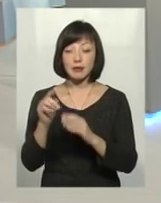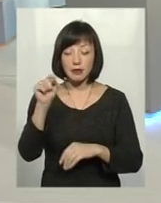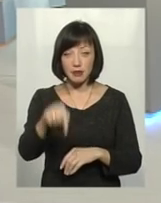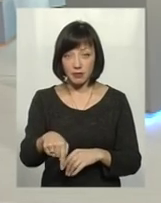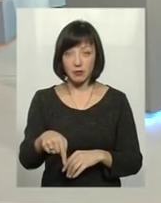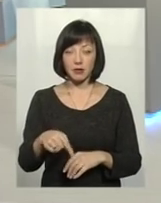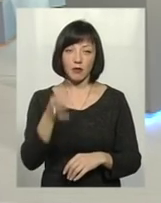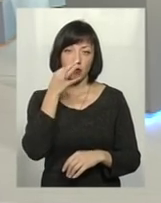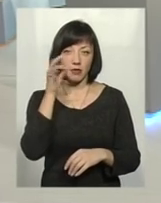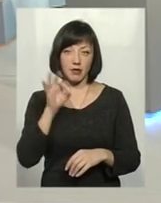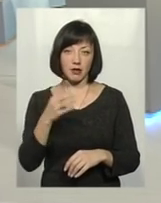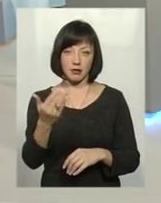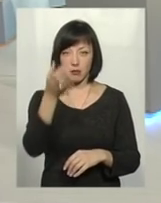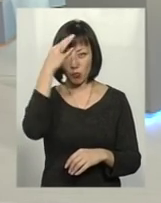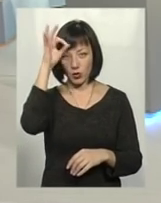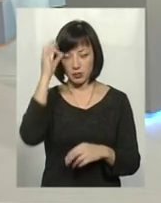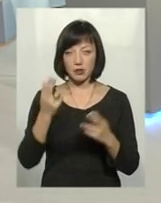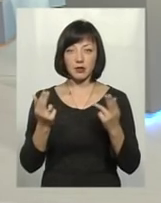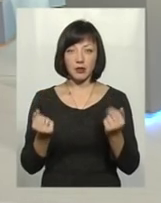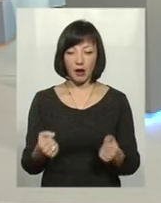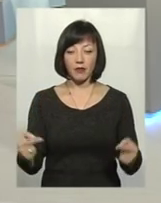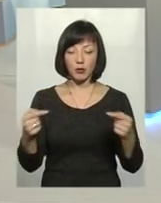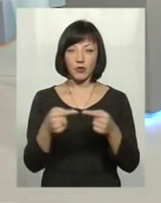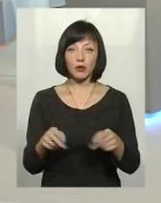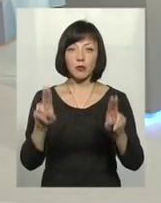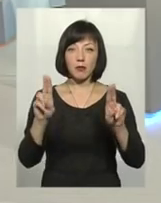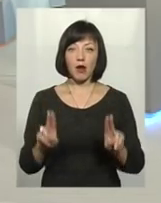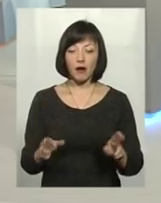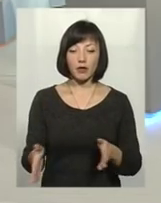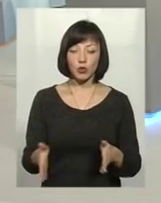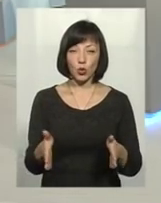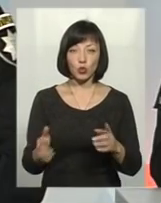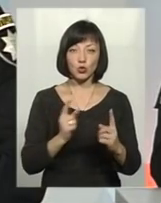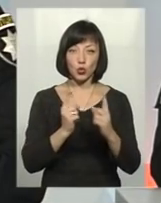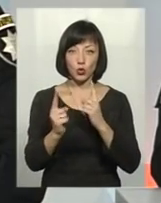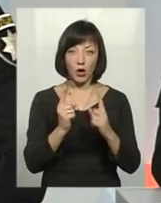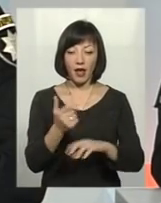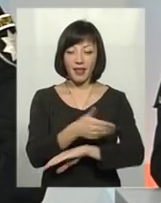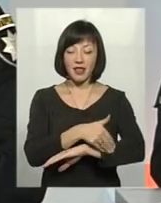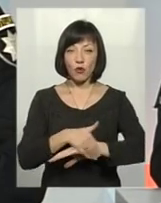в компетенції поліції? Так, звичайно. Відповідно до правил дорожнього руху,